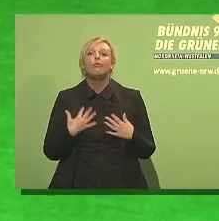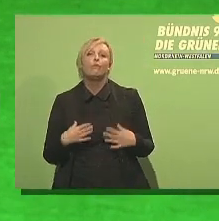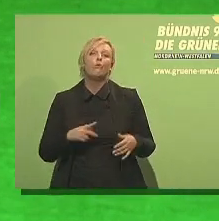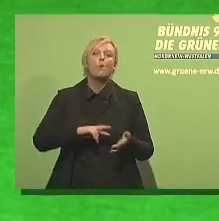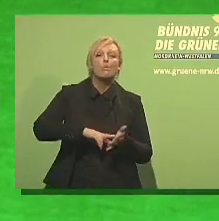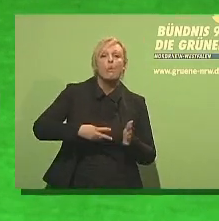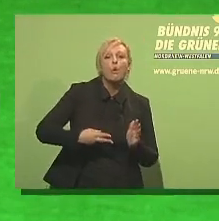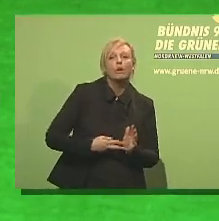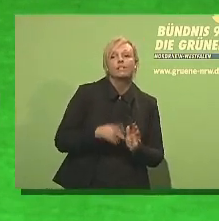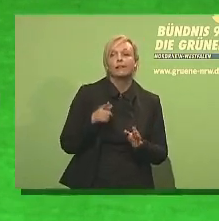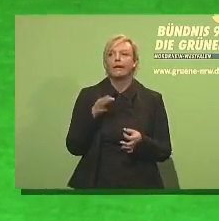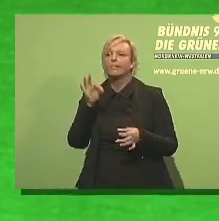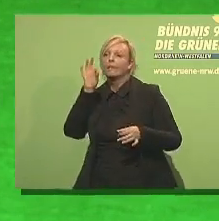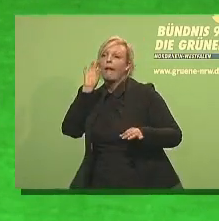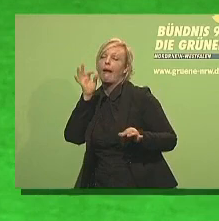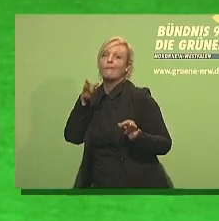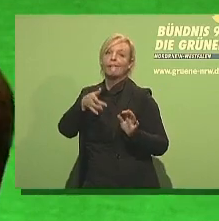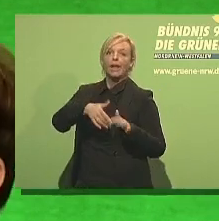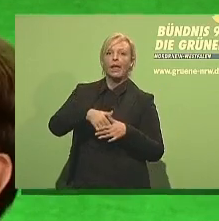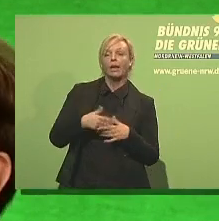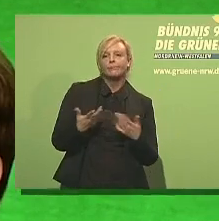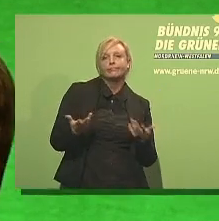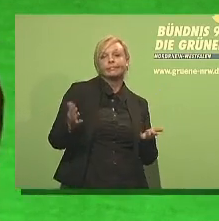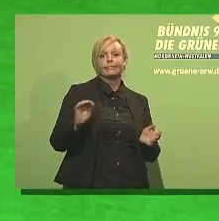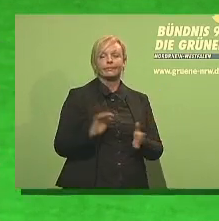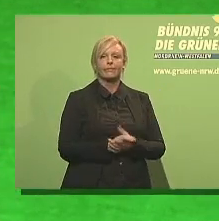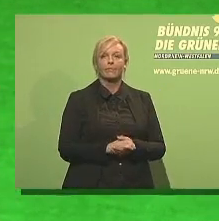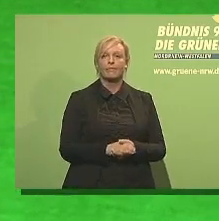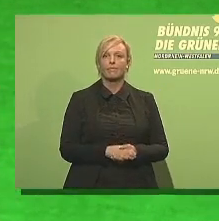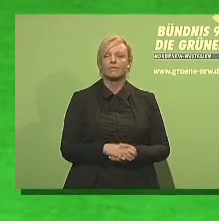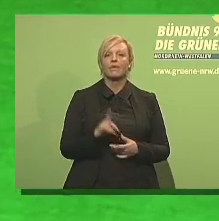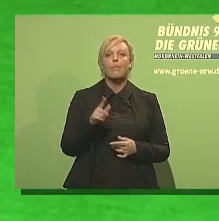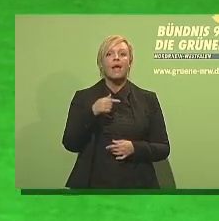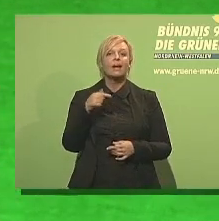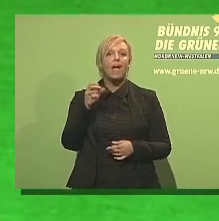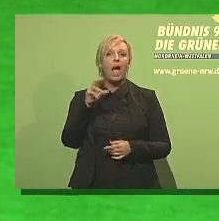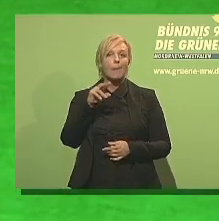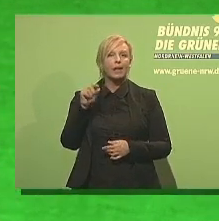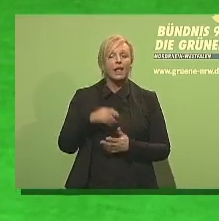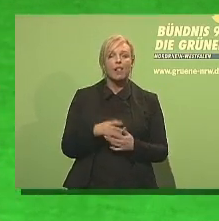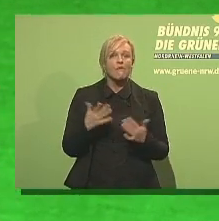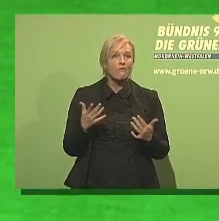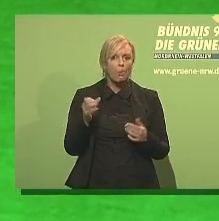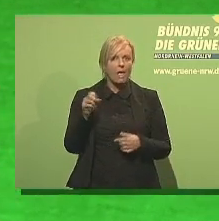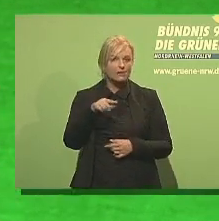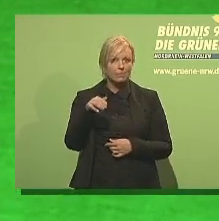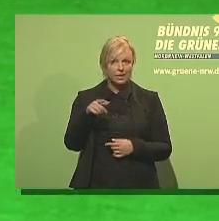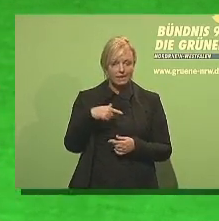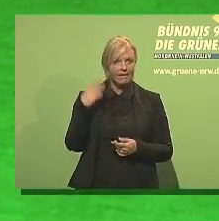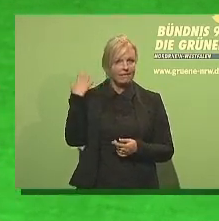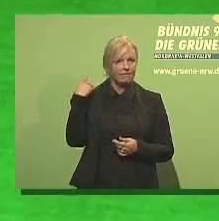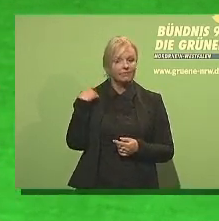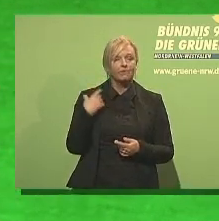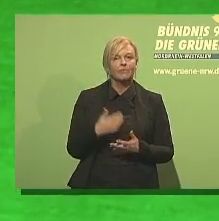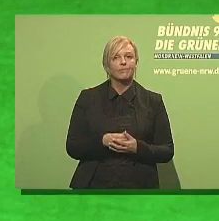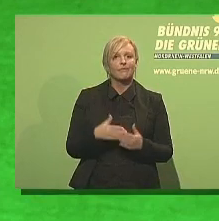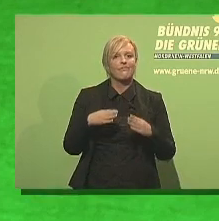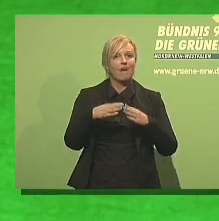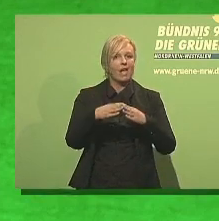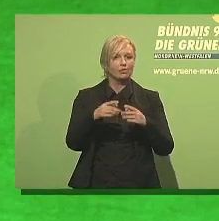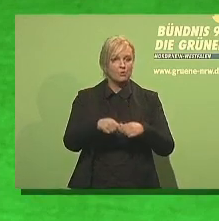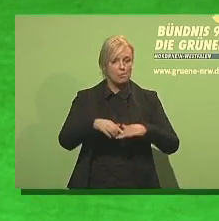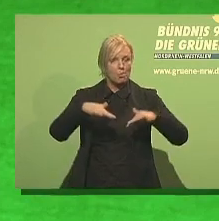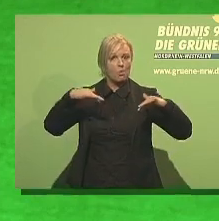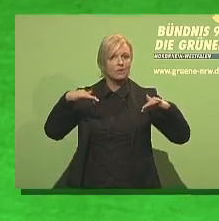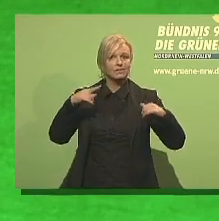für die Latte-Macchiato-Trinker. Aber wo waren Herr Gabriel und die SPD-Bundestagsfraktion, als letzte Woche